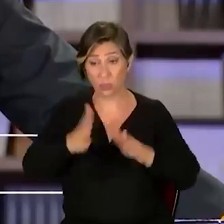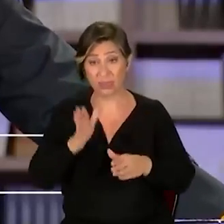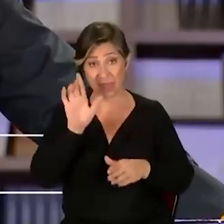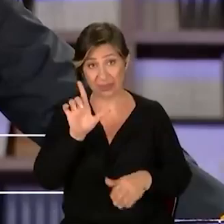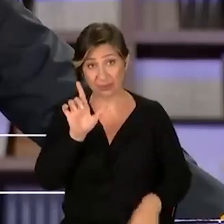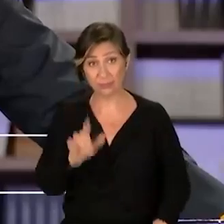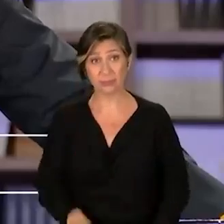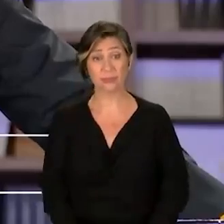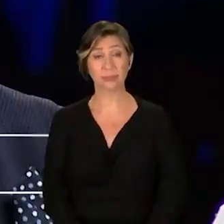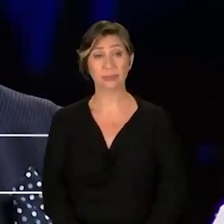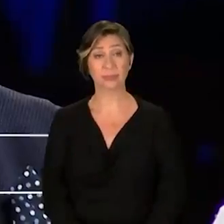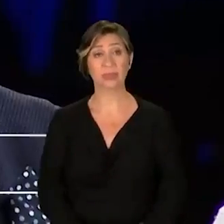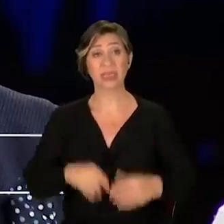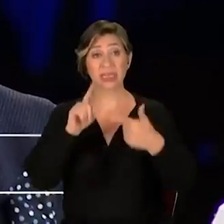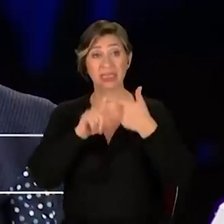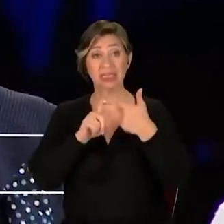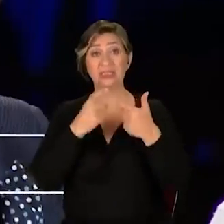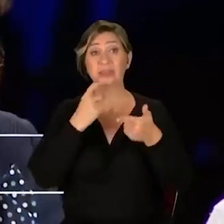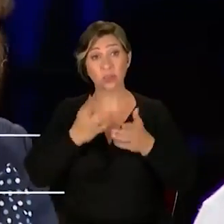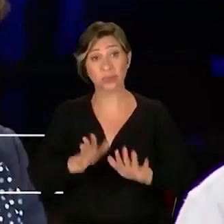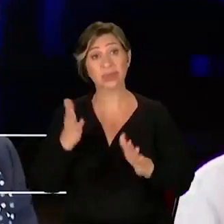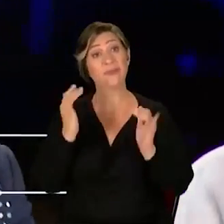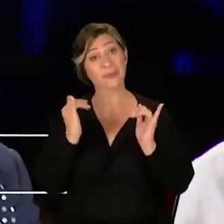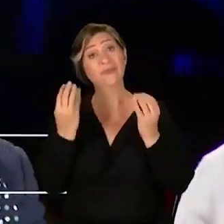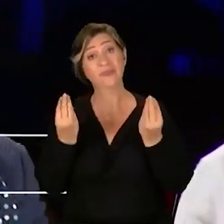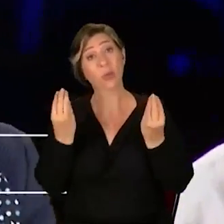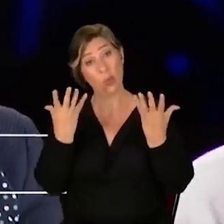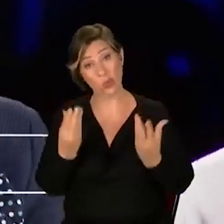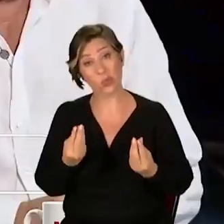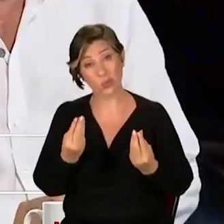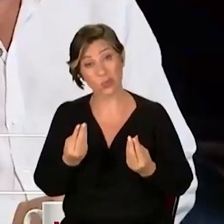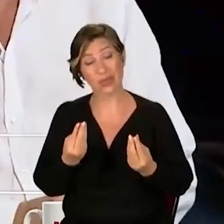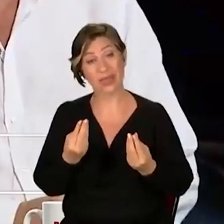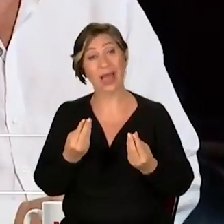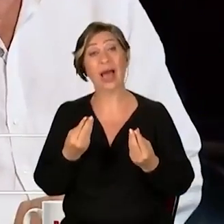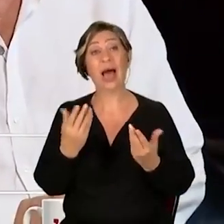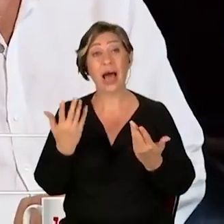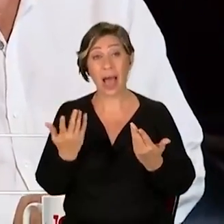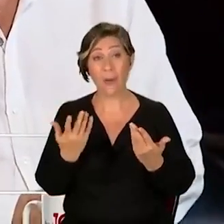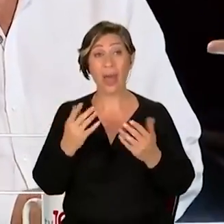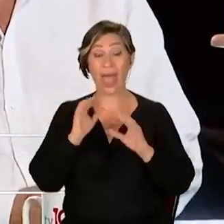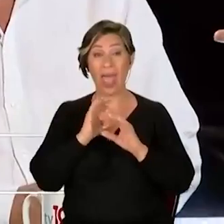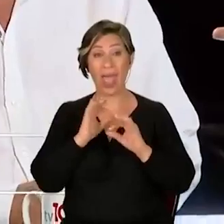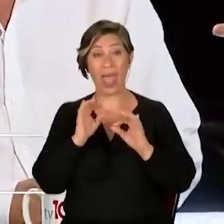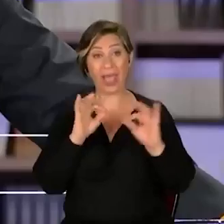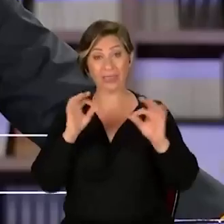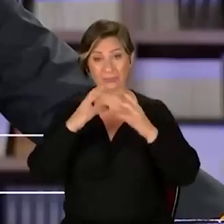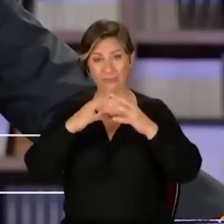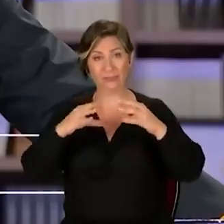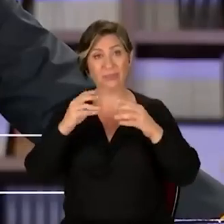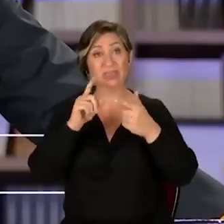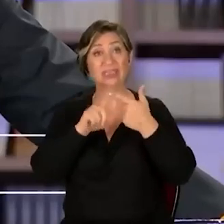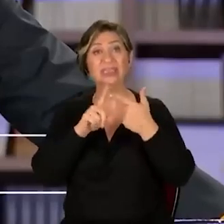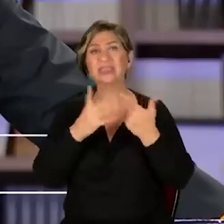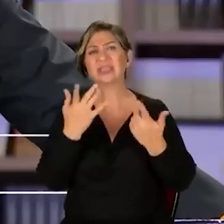lazım? Valla ikinci yılda da olsa fena olmaz. Yani hani böyle çok bir rüya verirse. Ama tabii ki en optimal niye şekilde ikinci yıl dediniz?